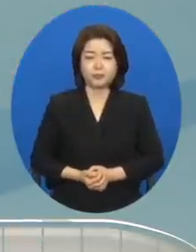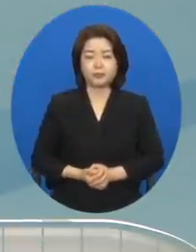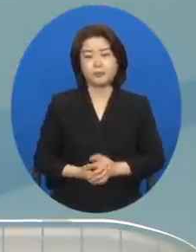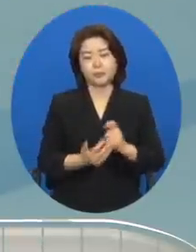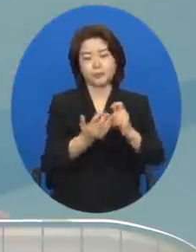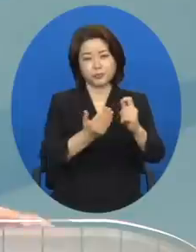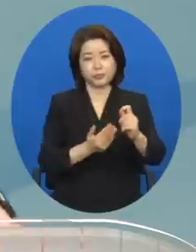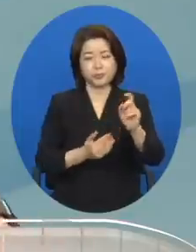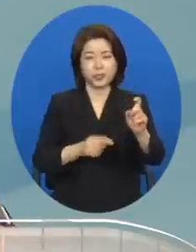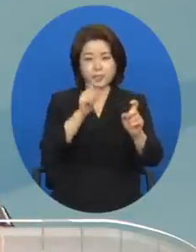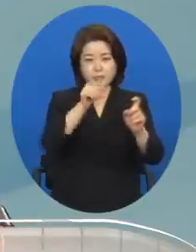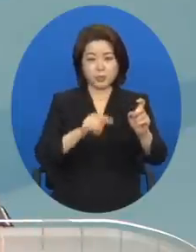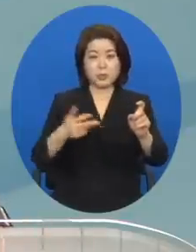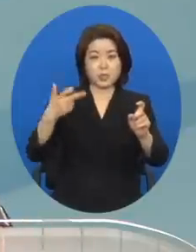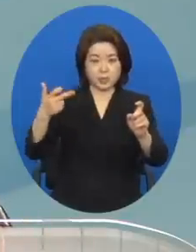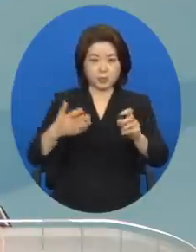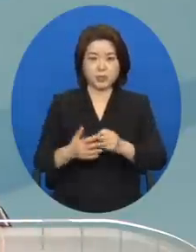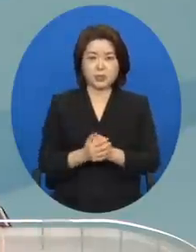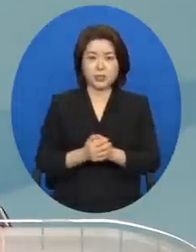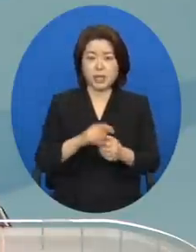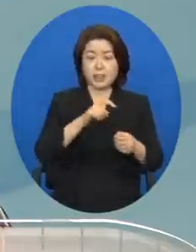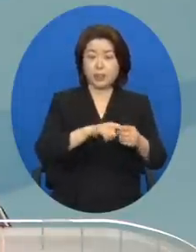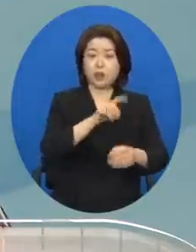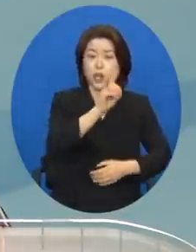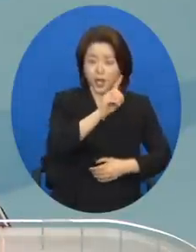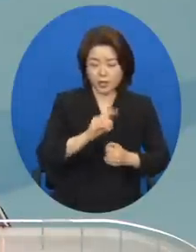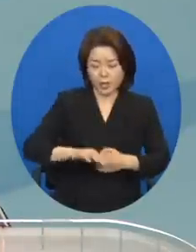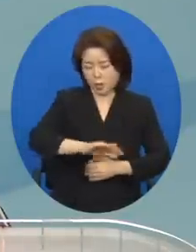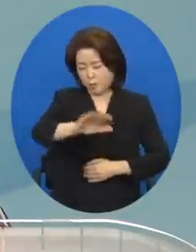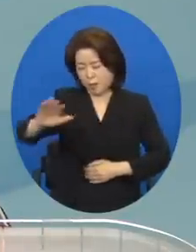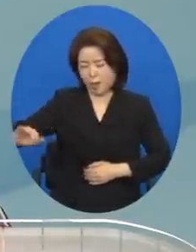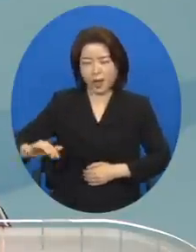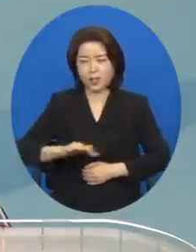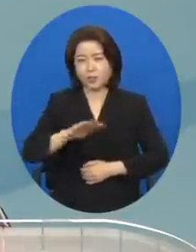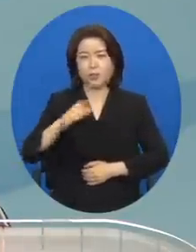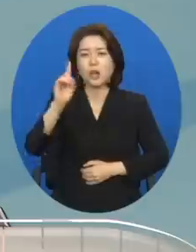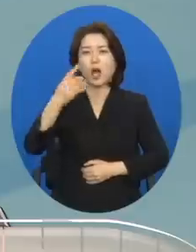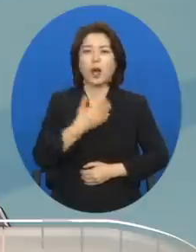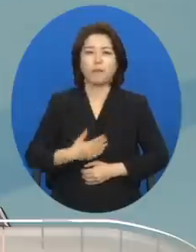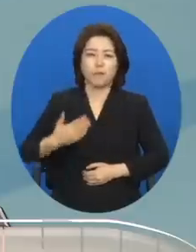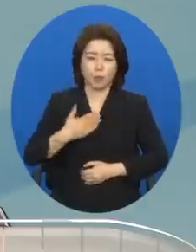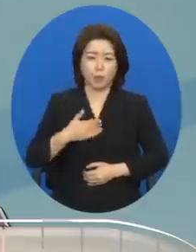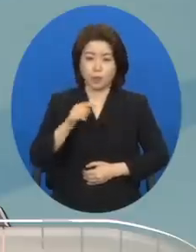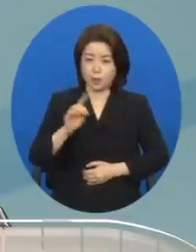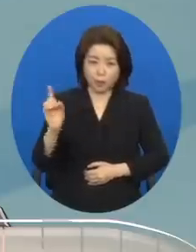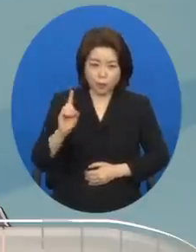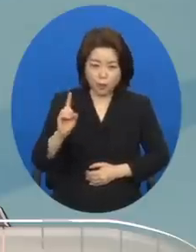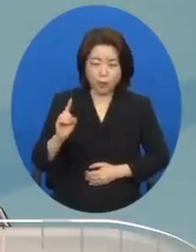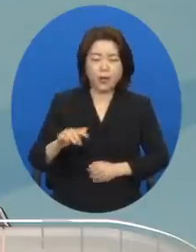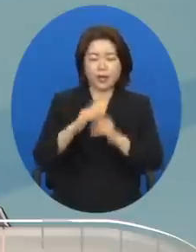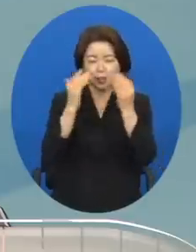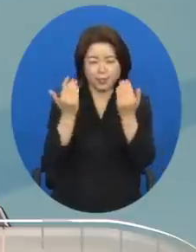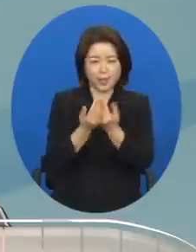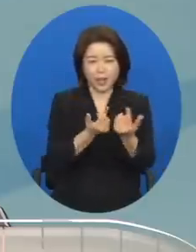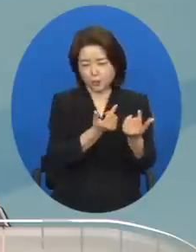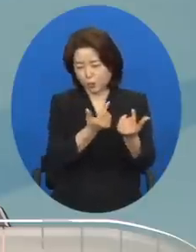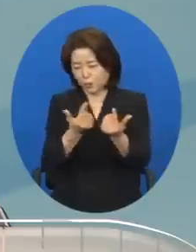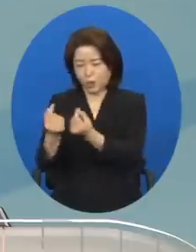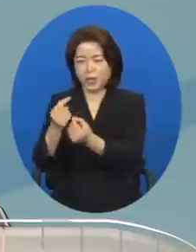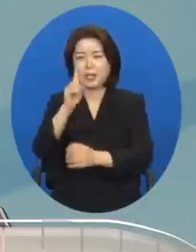고린도전서 10장 17절에 떡이 하나요 많은 우리가 한 몸이니 이는 우리가 다 한